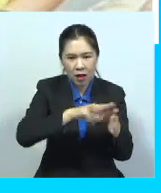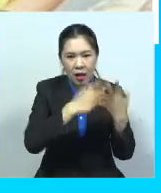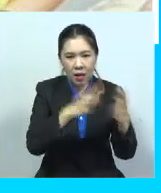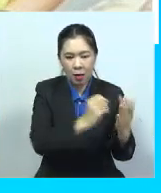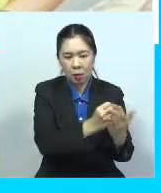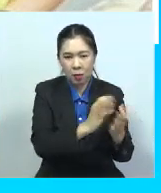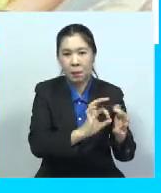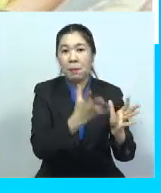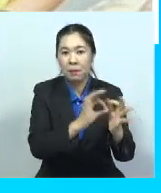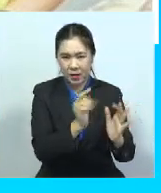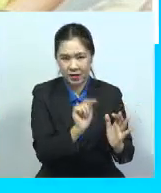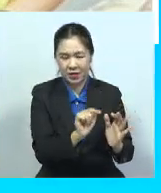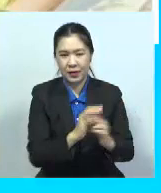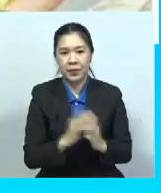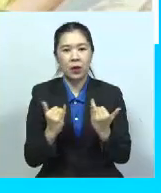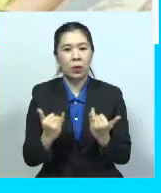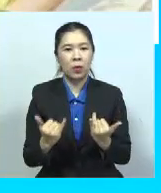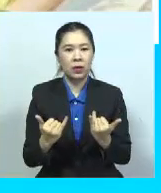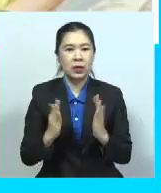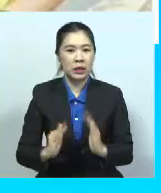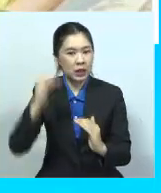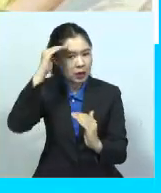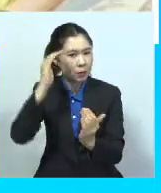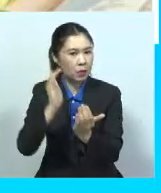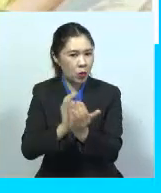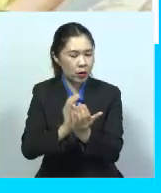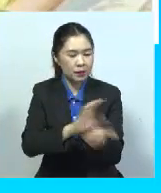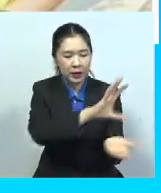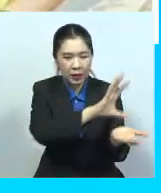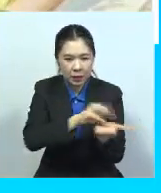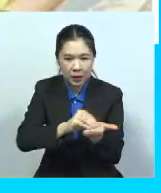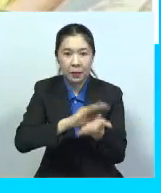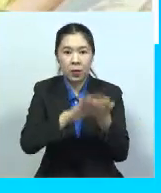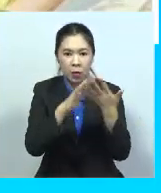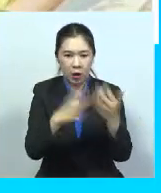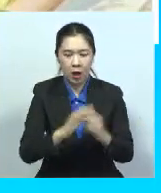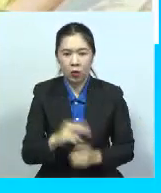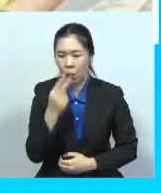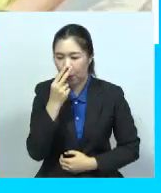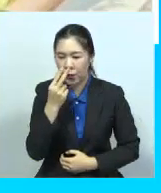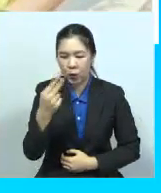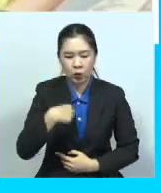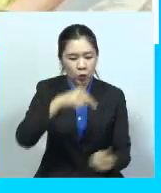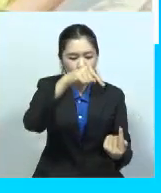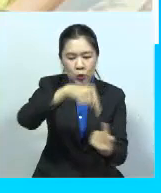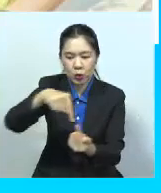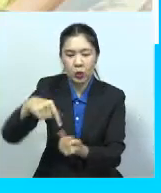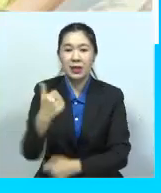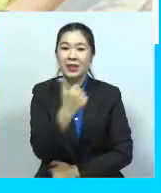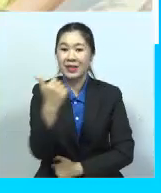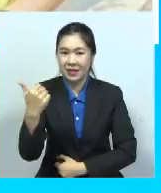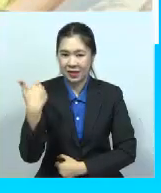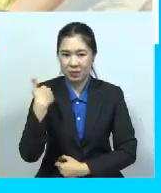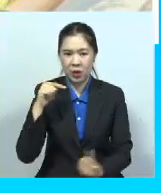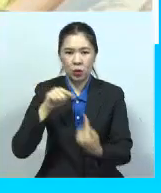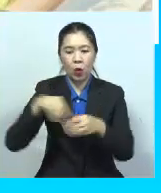ซึ่งวันนี้นะคะพอเจ้าหน้าที่ตำรวจเก็บกู้เสร็จเจ้าหน้าที่ก็ได้ไปตรวจสอบตามพื้นที่อื่นๆที่อยู่ภ